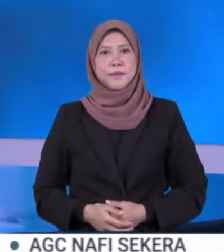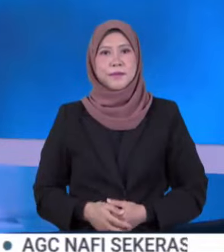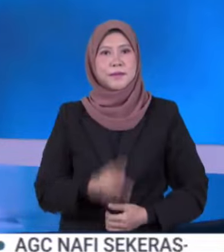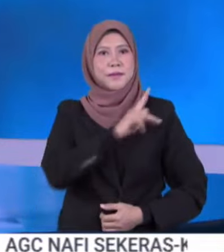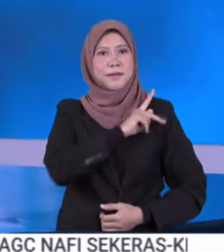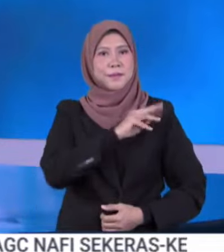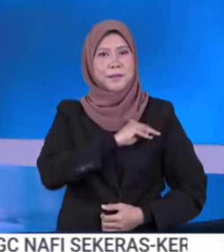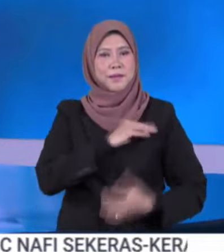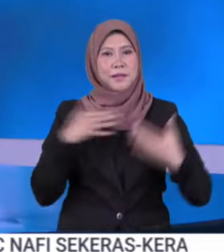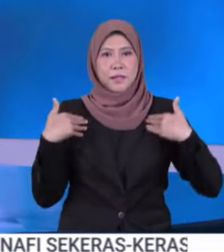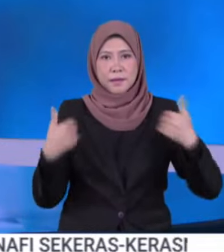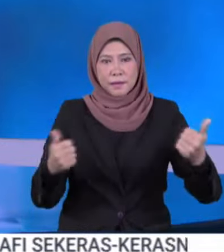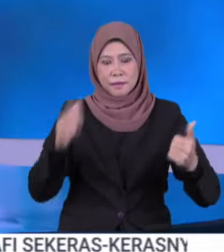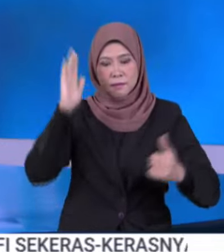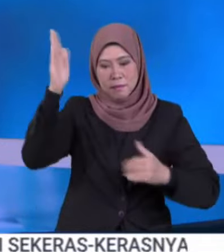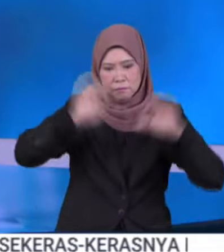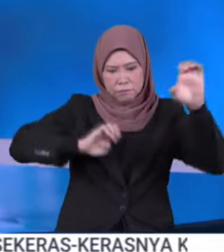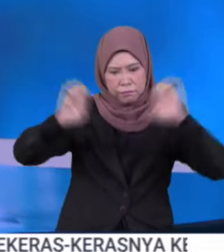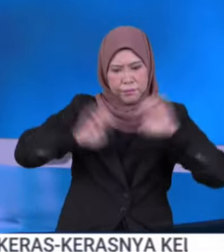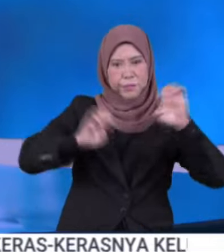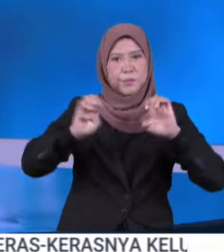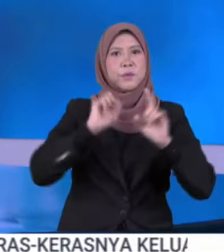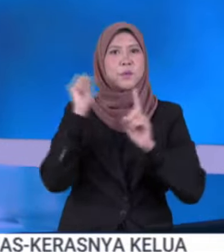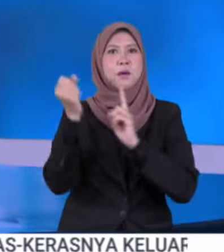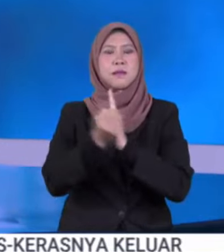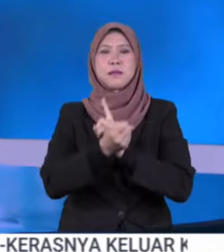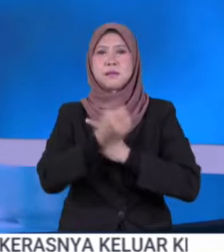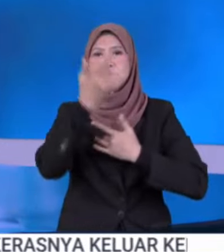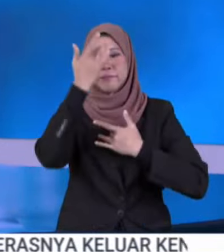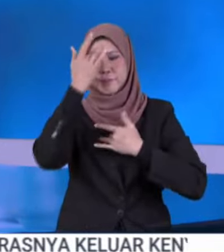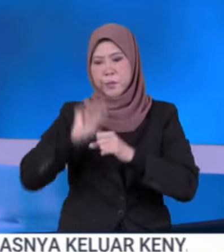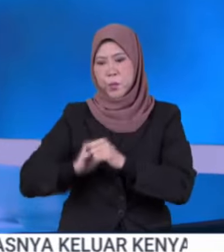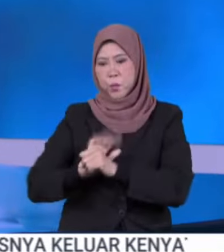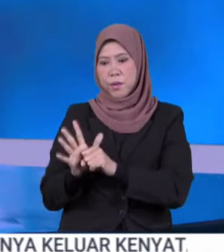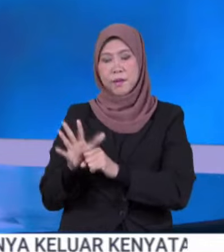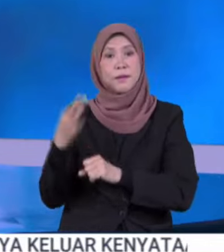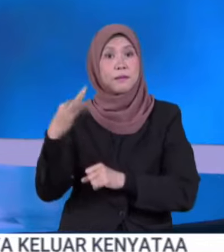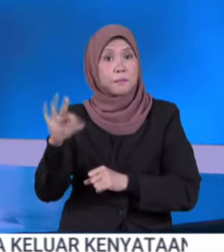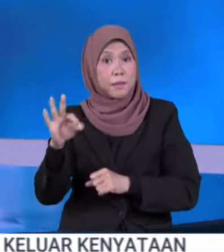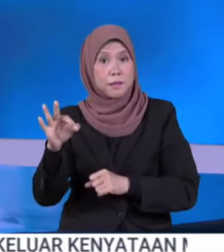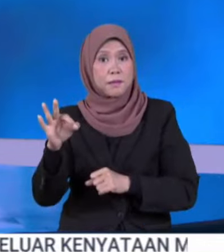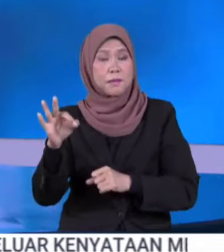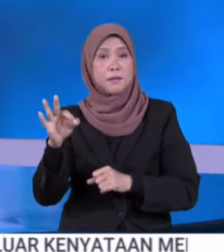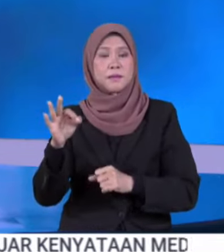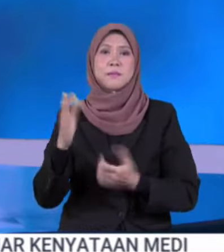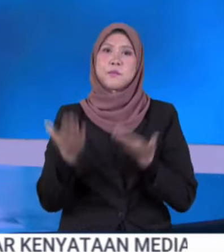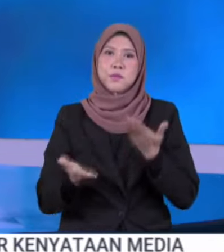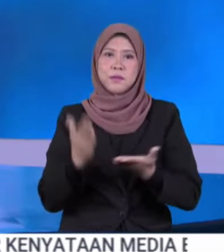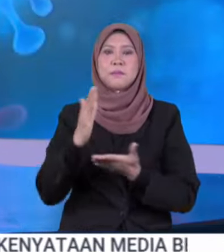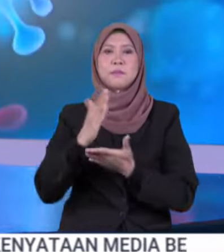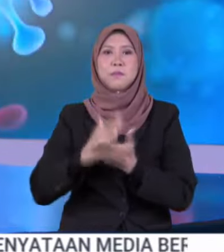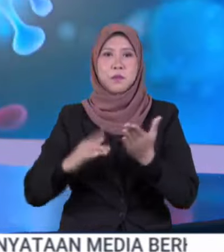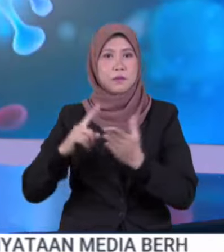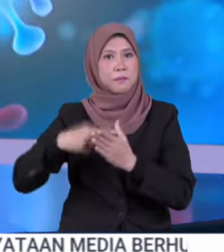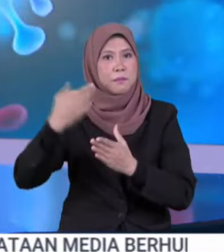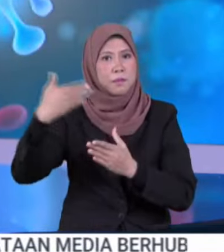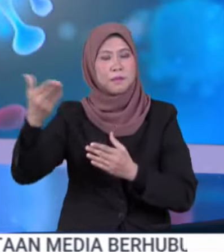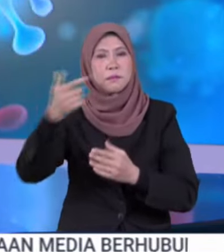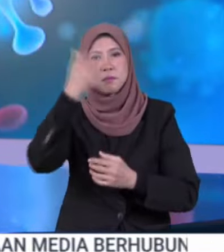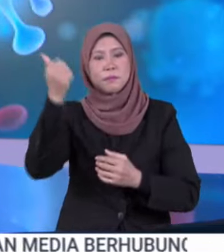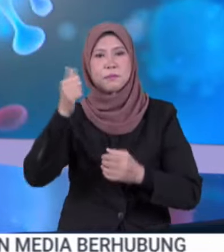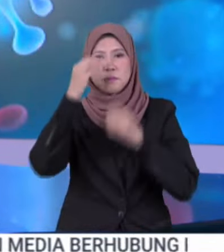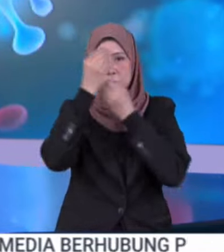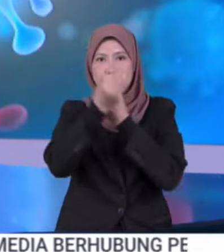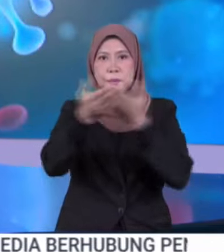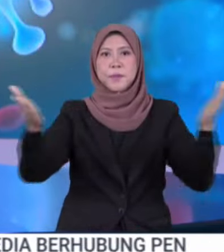Kementerian Kesihatan akan menilai semula risiko situasi jangkitan COVID-19 dalam negara pertengahan bulan depan selepas pengisytiharan